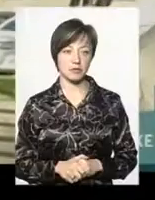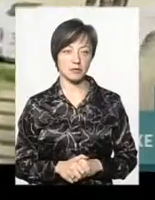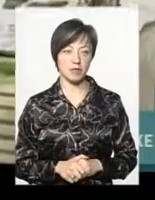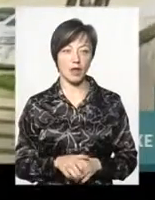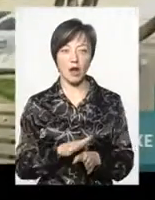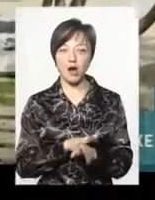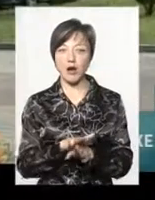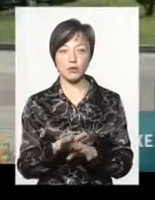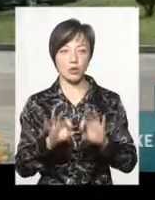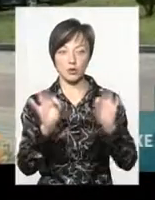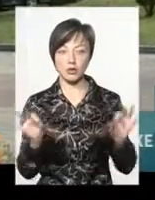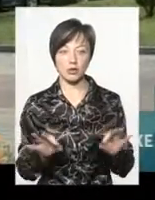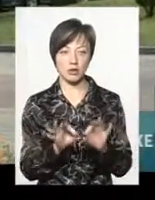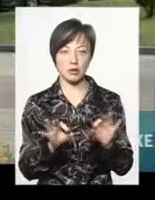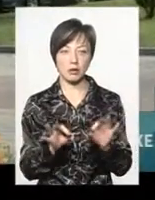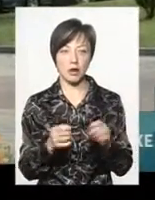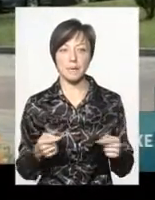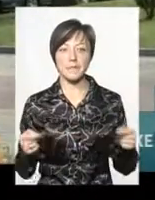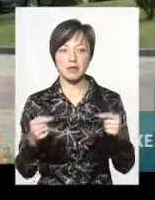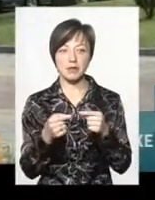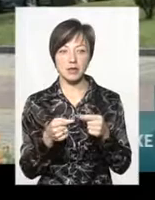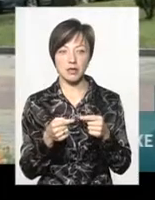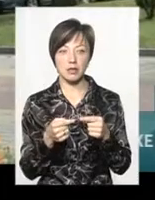Абсолютно ніякого. Безпосередньо пряме